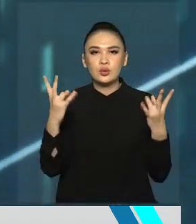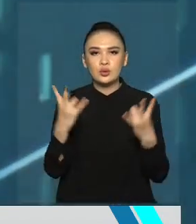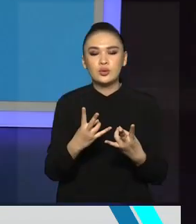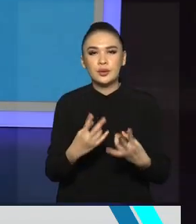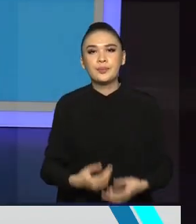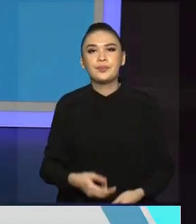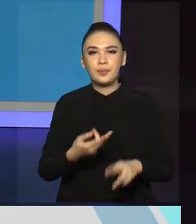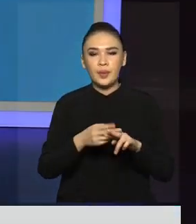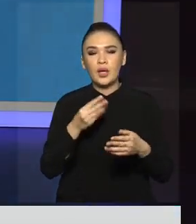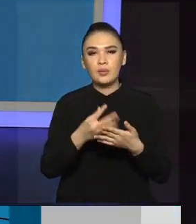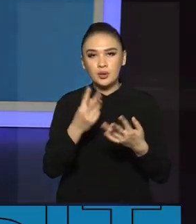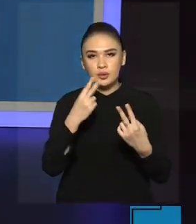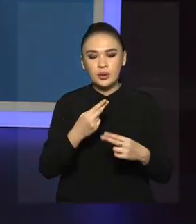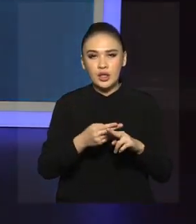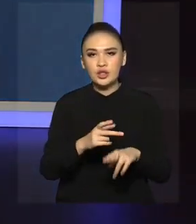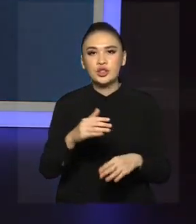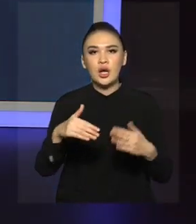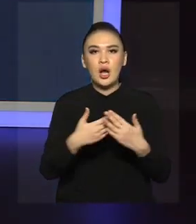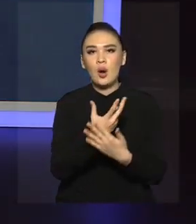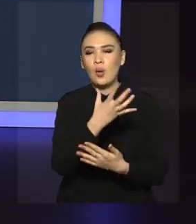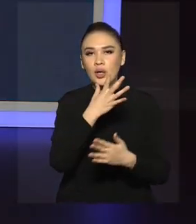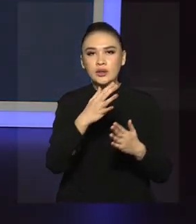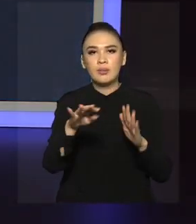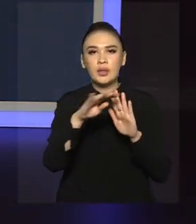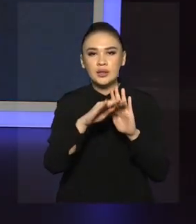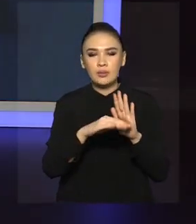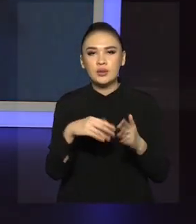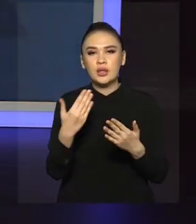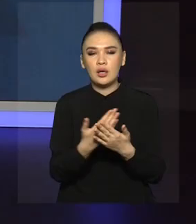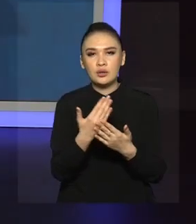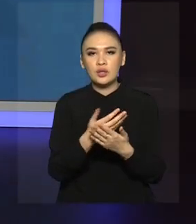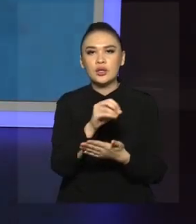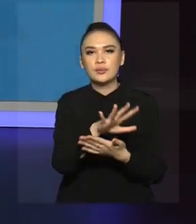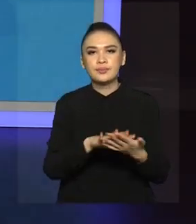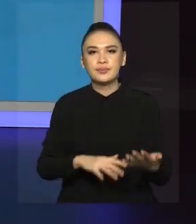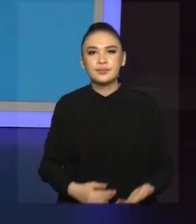Рахмет, көп рахмет, қымбат көрермендер. Жаңа уақыт бағдарламасын біз өз кезегімізде одан әрі сабақтаймыз.